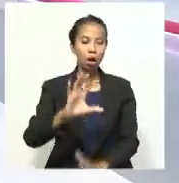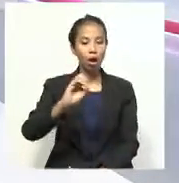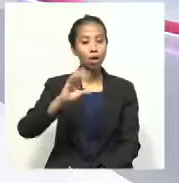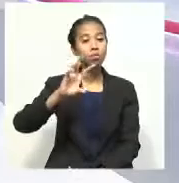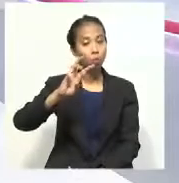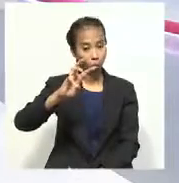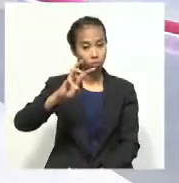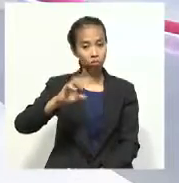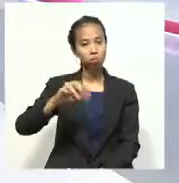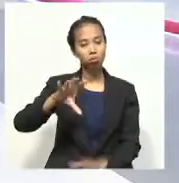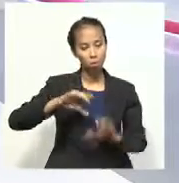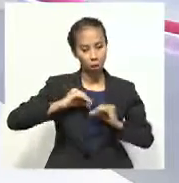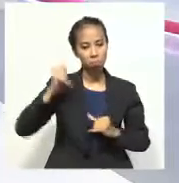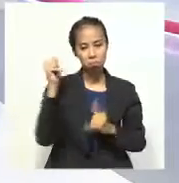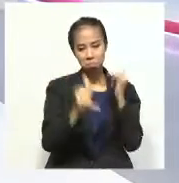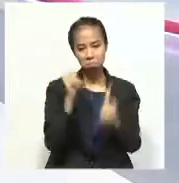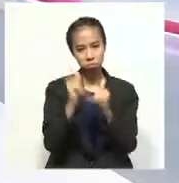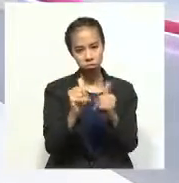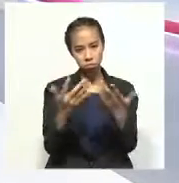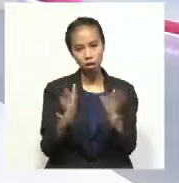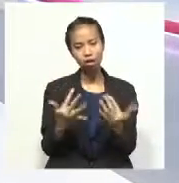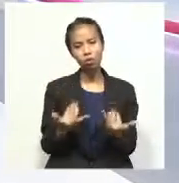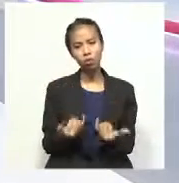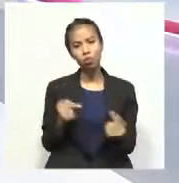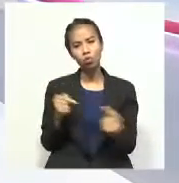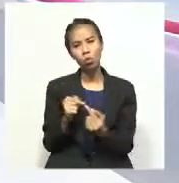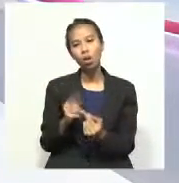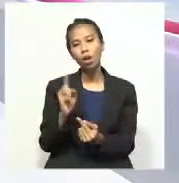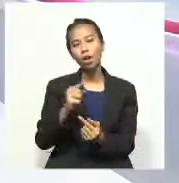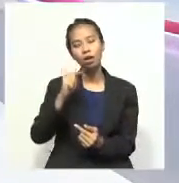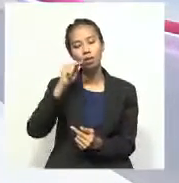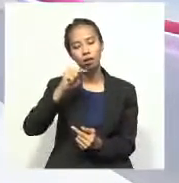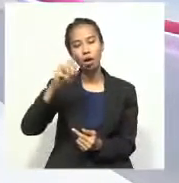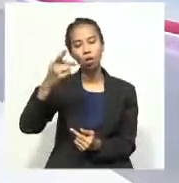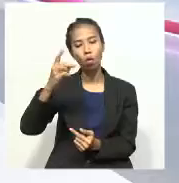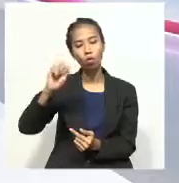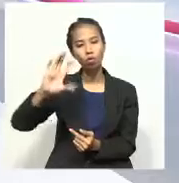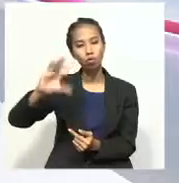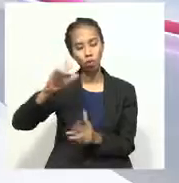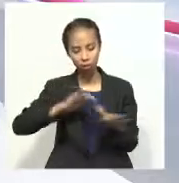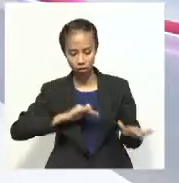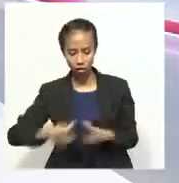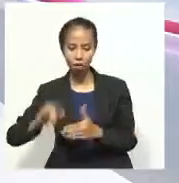ด้วยกันนะคะสาระสำคัญในการปฏิบัติก็คือในเรื่องของการปฏิบัติตามคำสั่งของคสช.เพื่อเตรียมพร้อมเข้าสู่การเลือกตั้งด้วยนะคะ